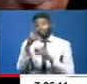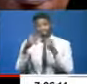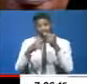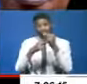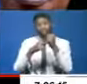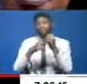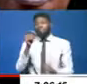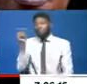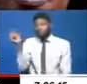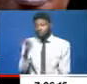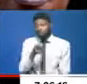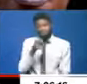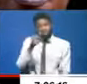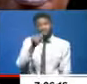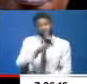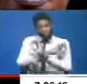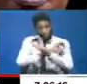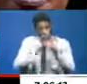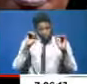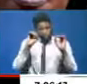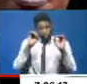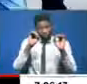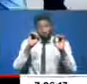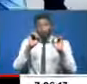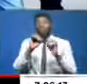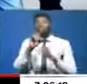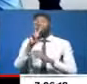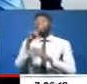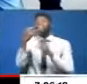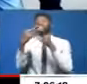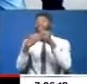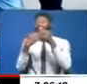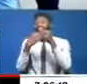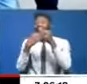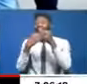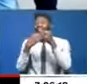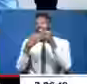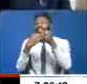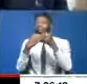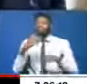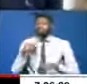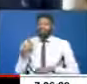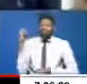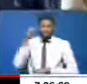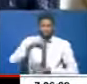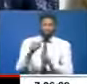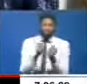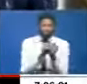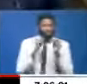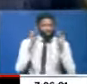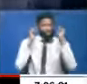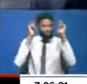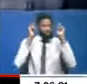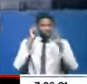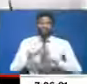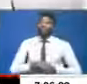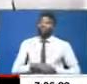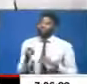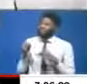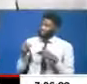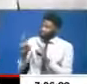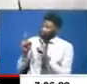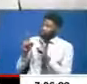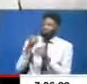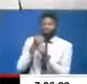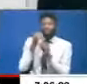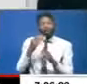the next day 28th I'll be here kuimba solidarity na nyinyi. Wafanyikazi hao hawajapokea mishahara yao ya miezi ya Aprili,